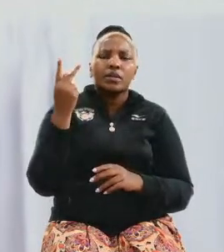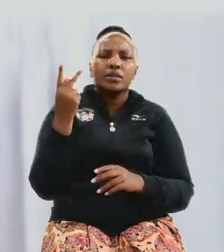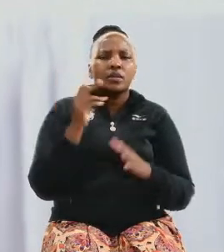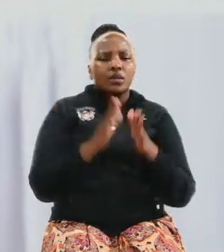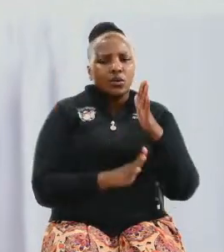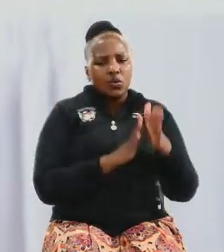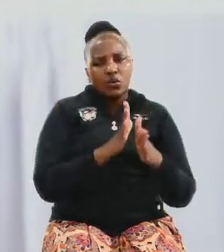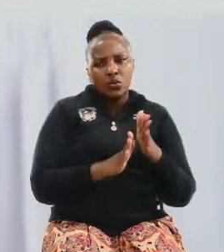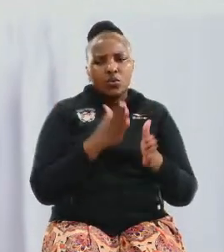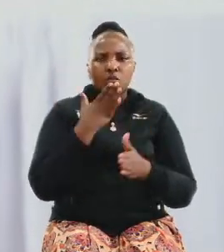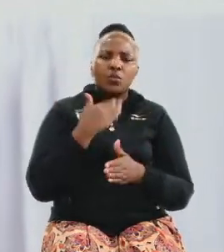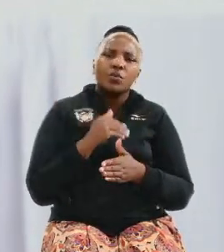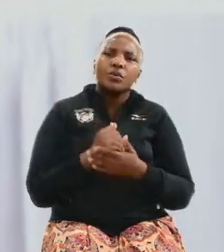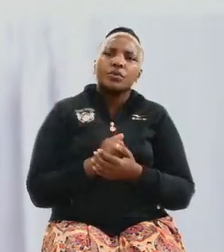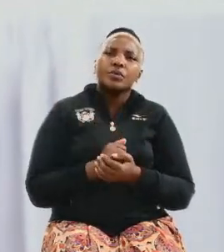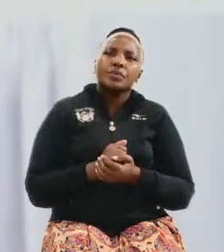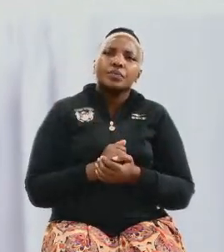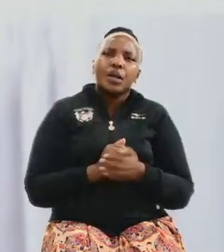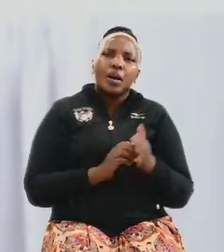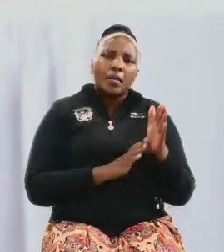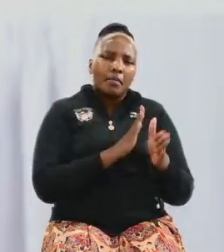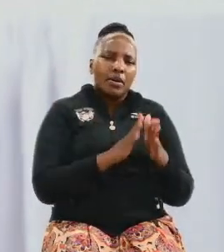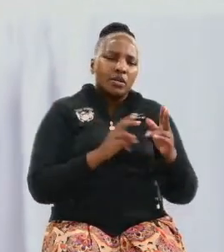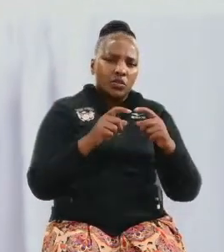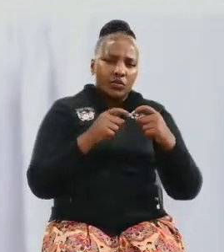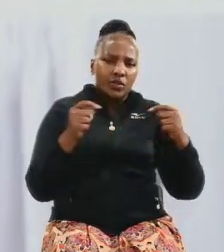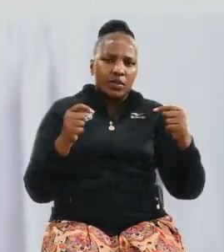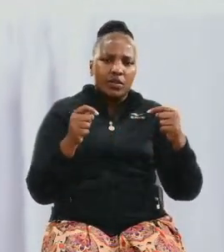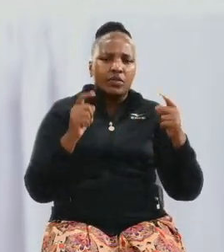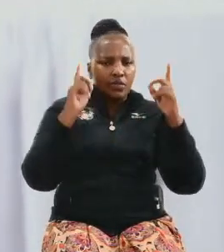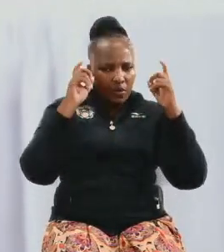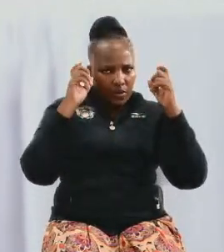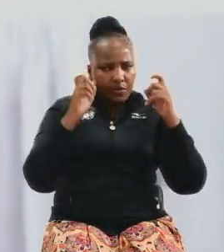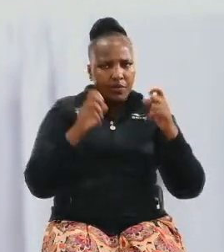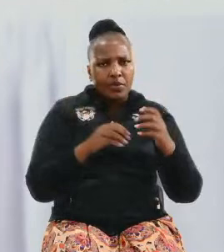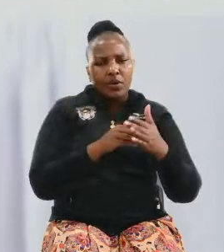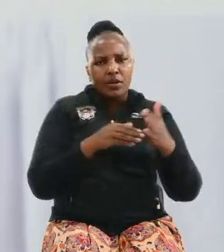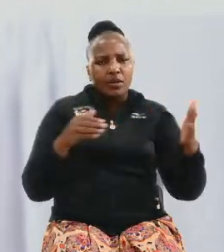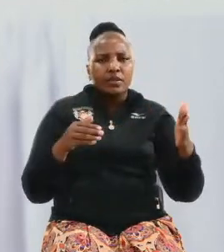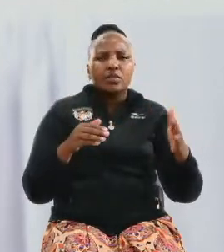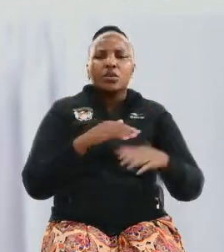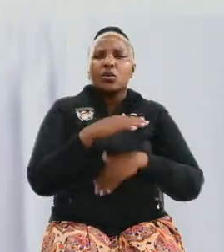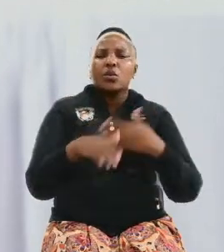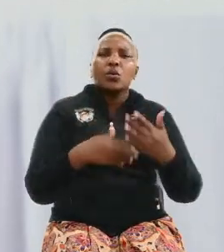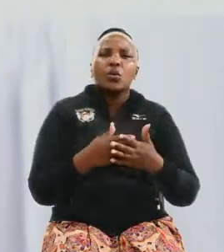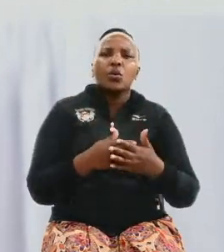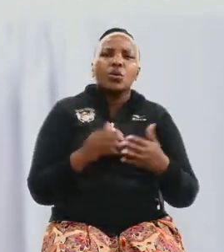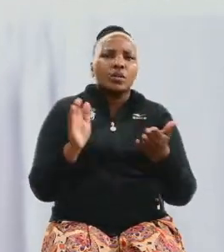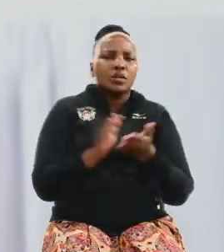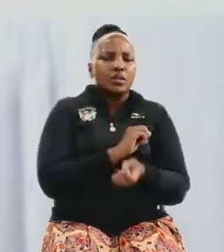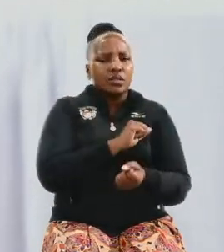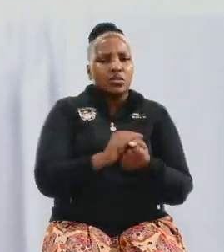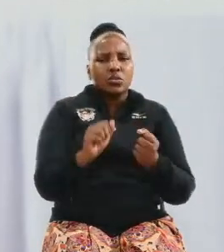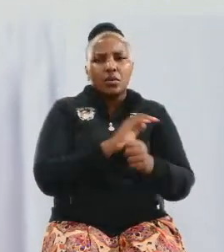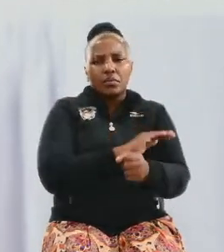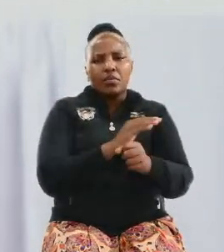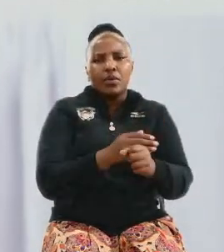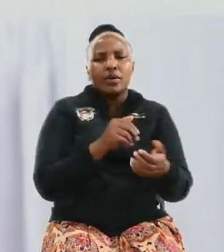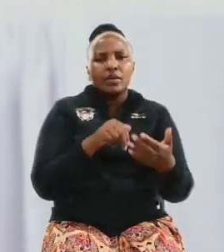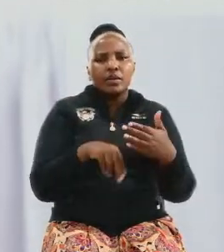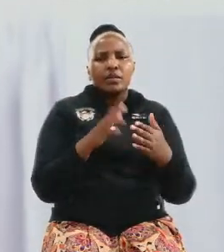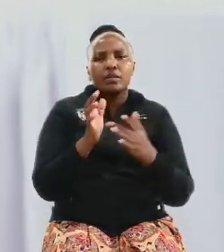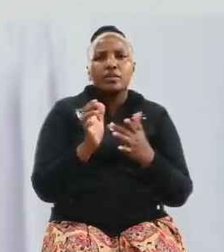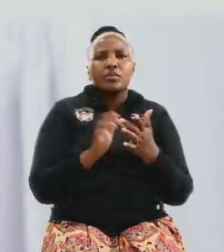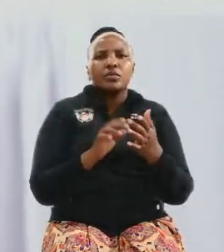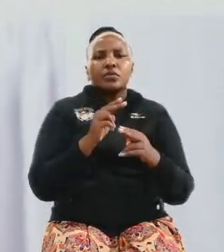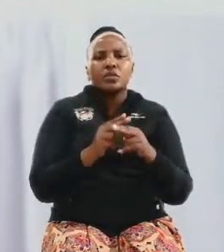na mapenzi yako Bwana. Mipango ya shetani tunaikemea na tunaikosesha nguvu katika jina la Yesu Yesu